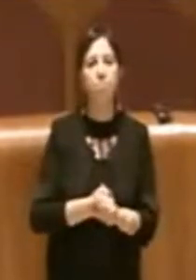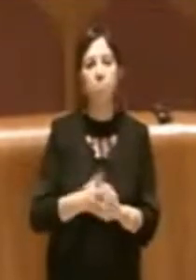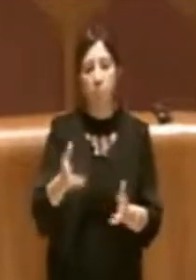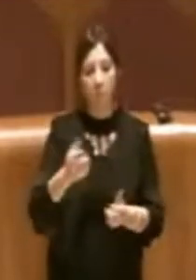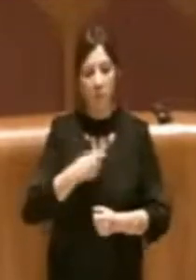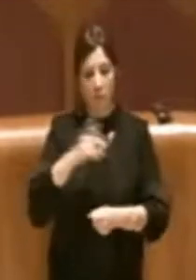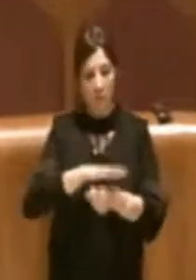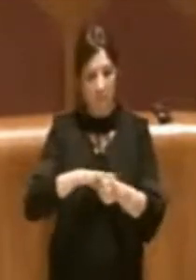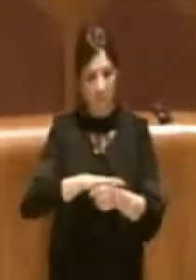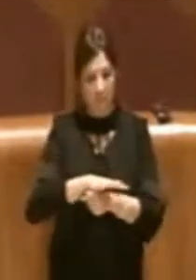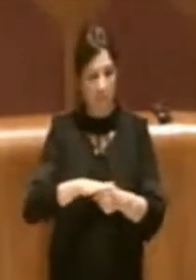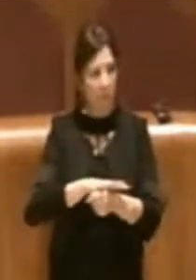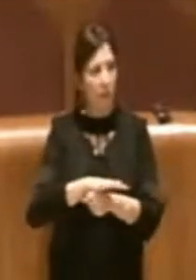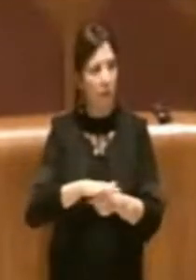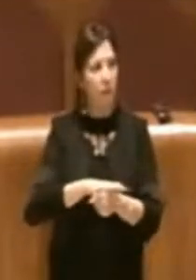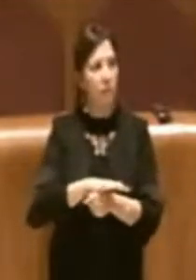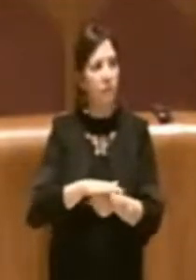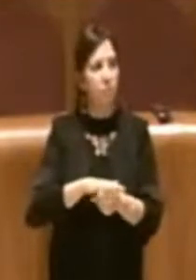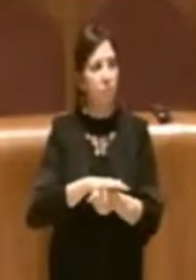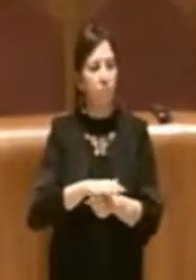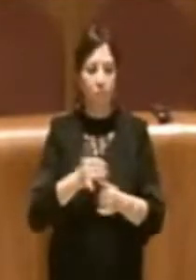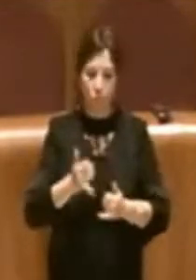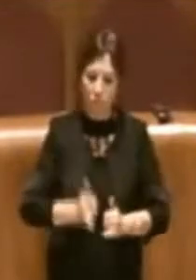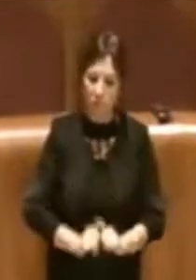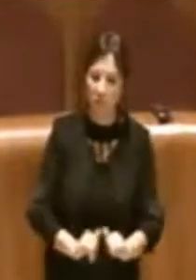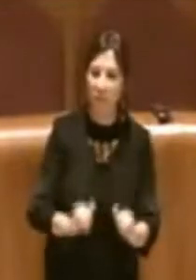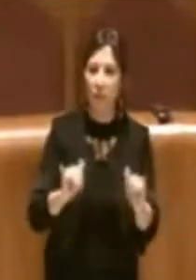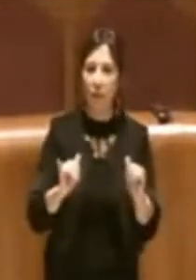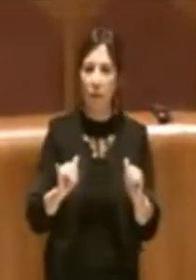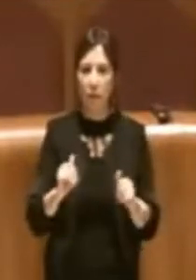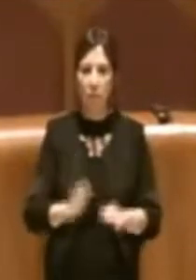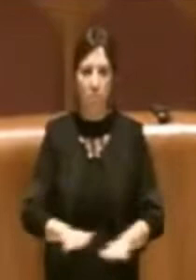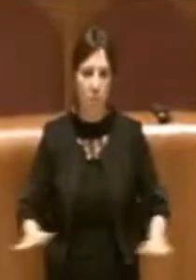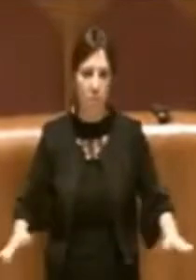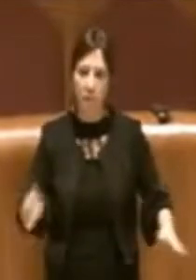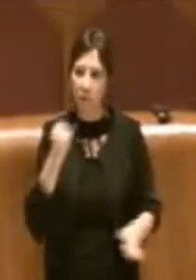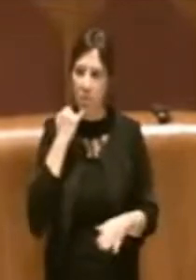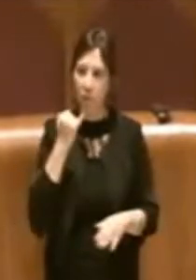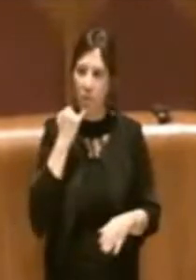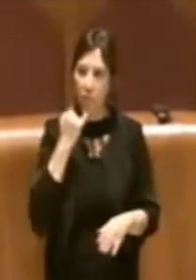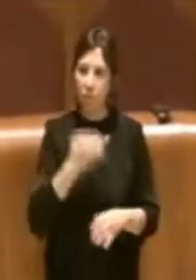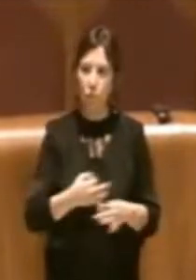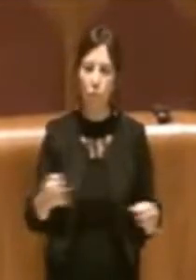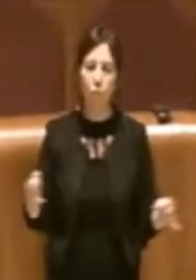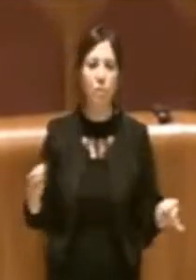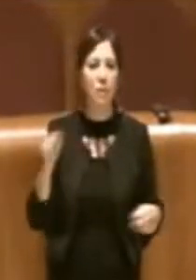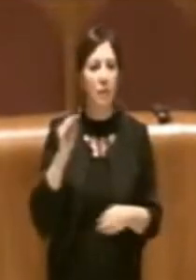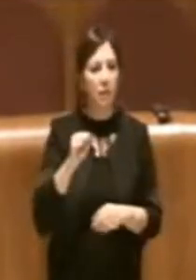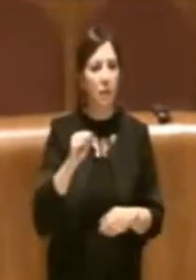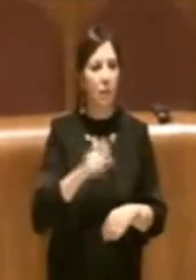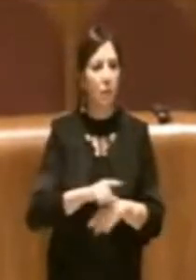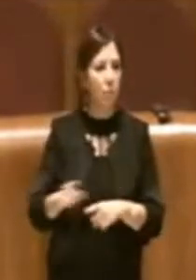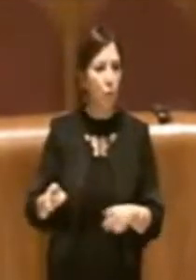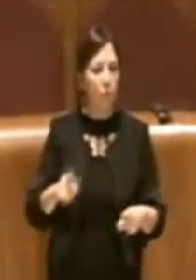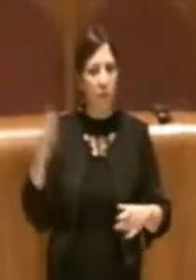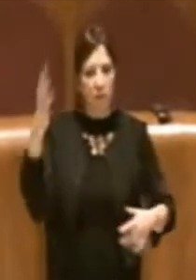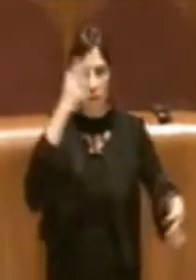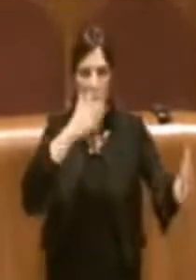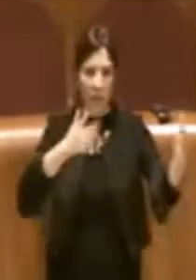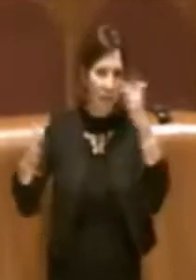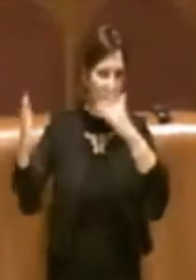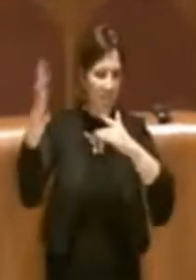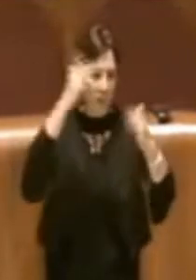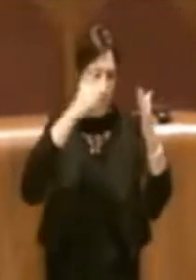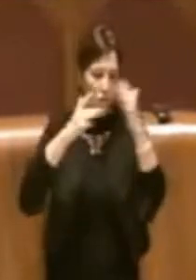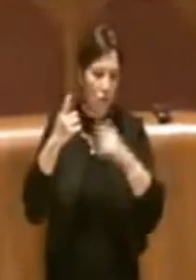una famiglia, insomma, che un figlio, figli, bambini piccoli, cioè giustamente hanno chiesto un momento di riflessione